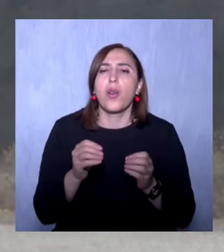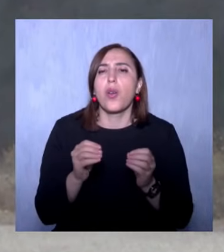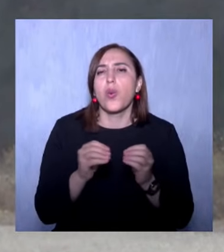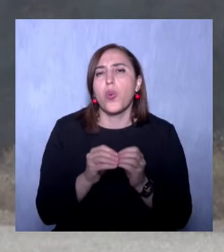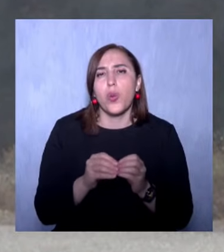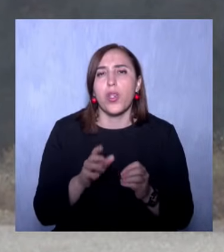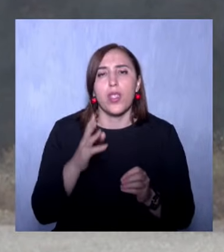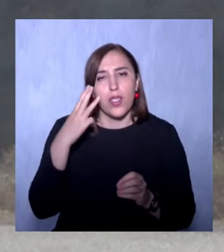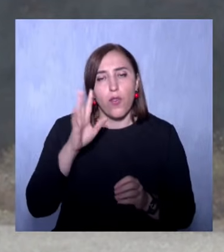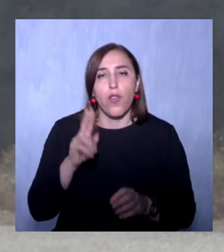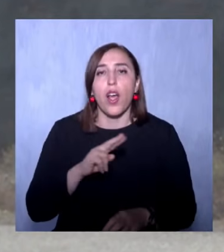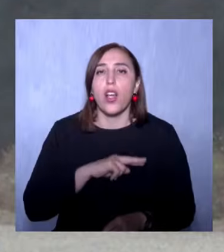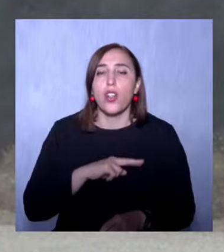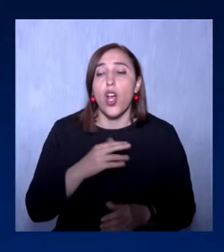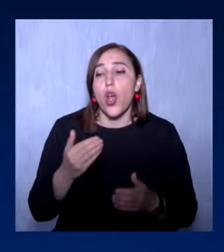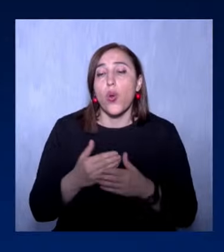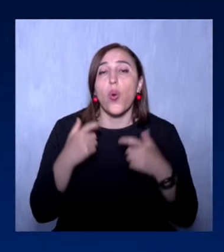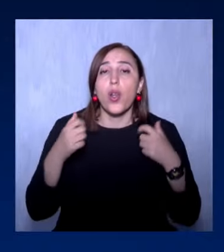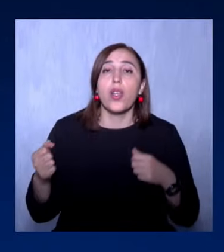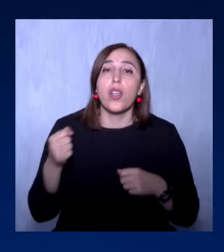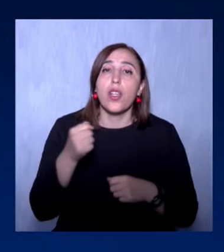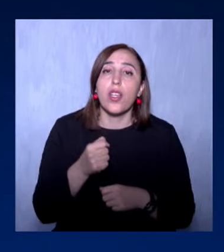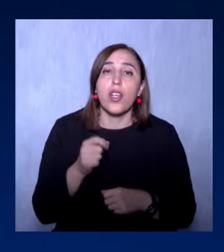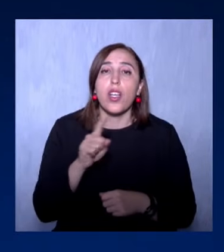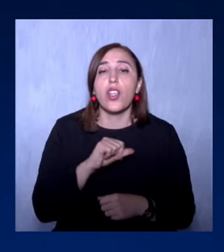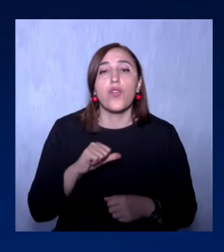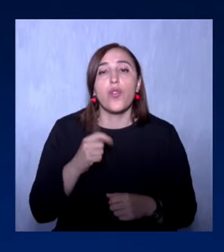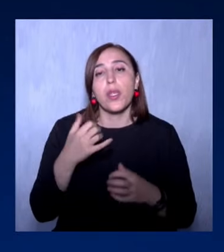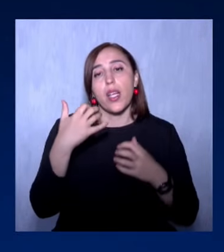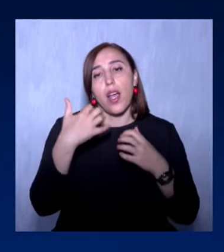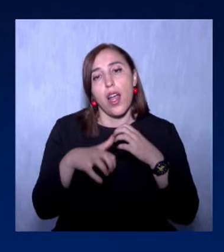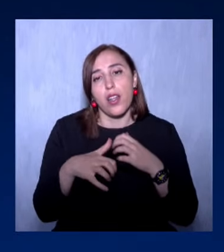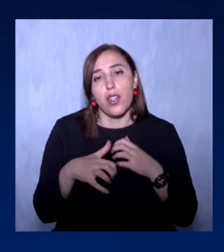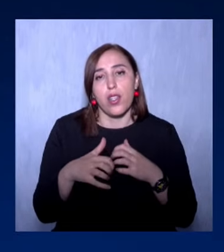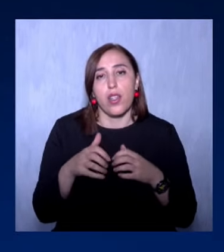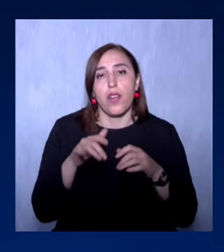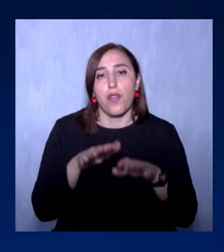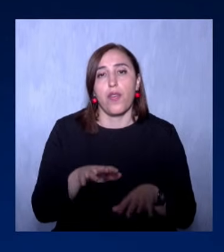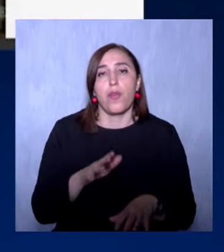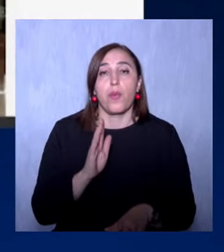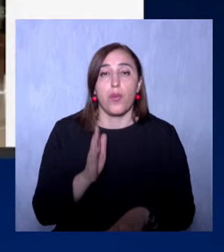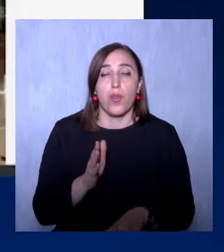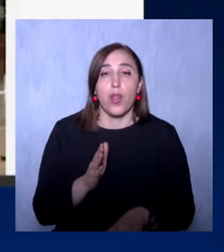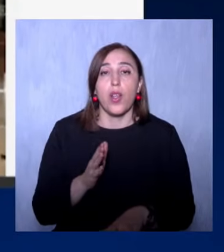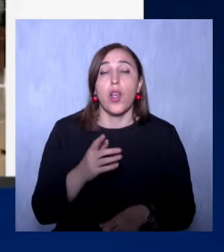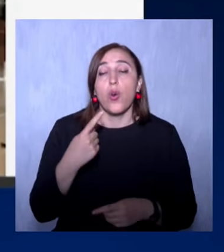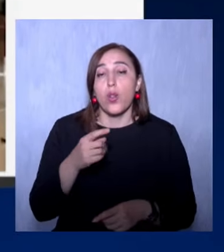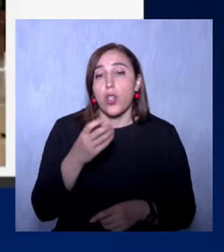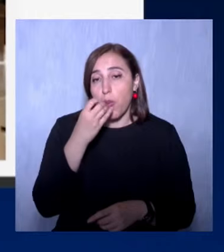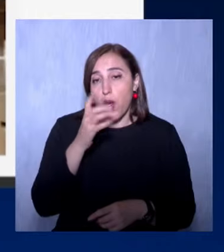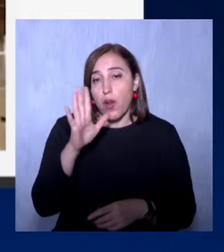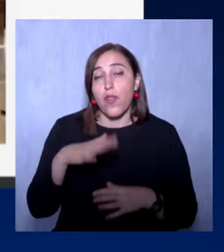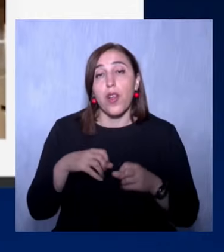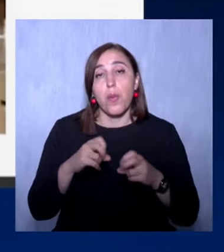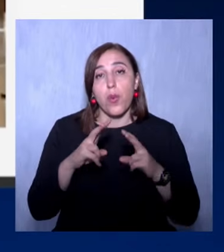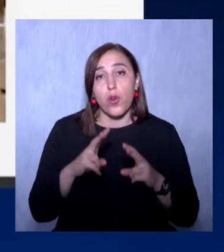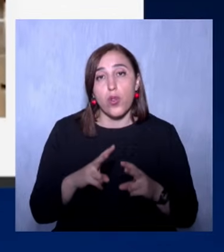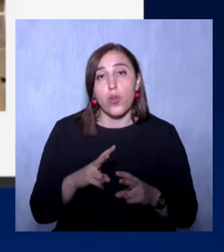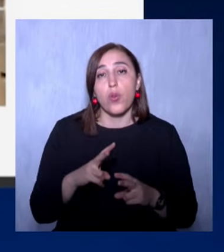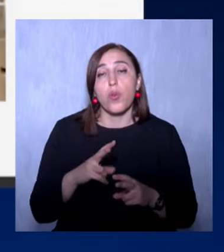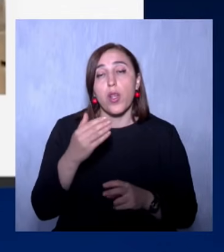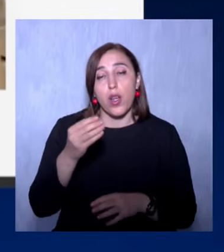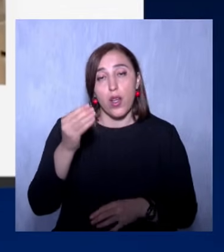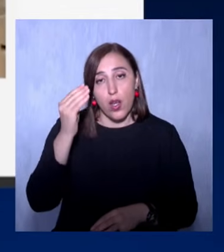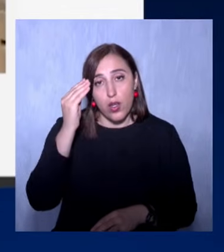Չեմ կարծում, որ նոր ժամանատարը չեզոք դիրք կբռնի, նշում է ադրբեջանցի փորձագետը։ Մեկ այլ բաքվեցի վերլուծաբանի Ազեր